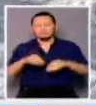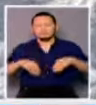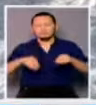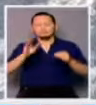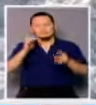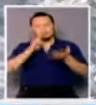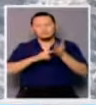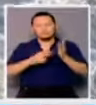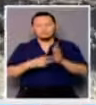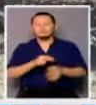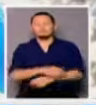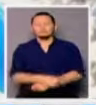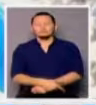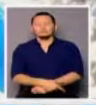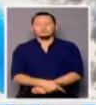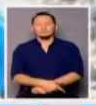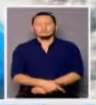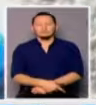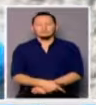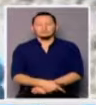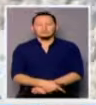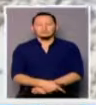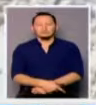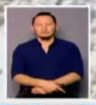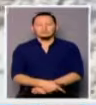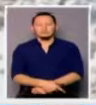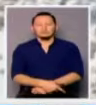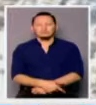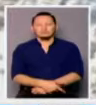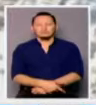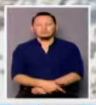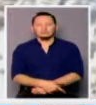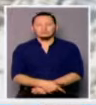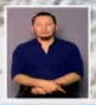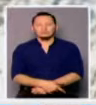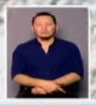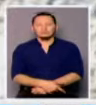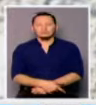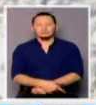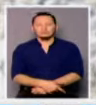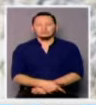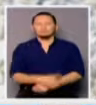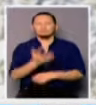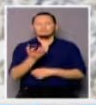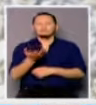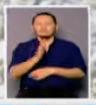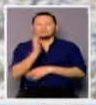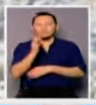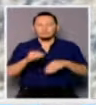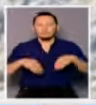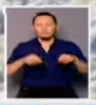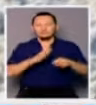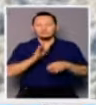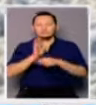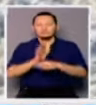отырғызылады деп күтілуде. Біз тұрған учаскеде қазір 500 түптал отырғызылды. Әрбір мекемелерге бекітіліп